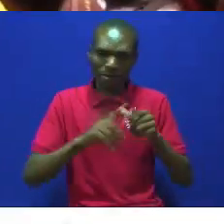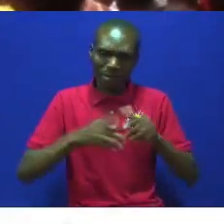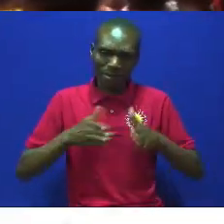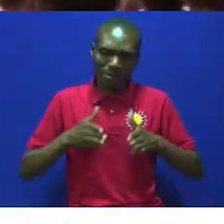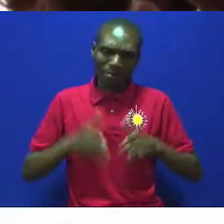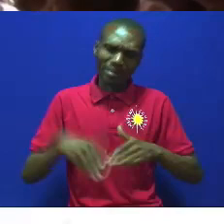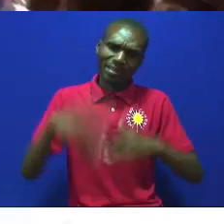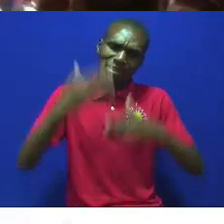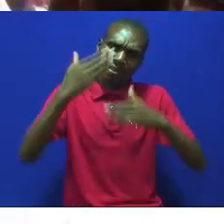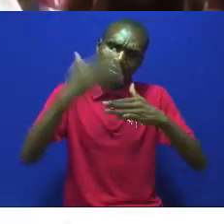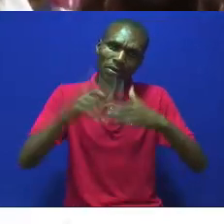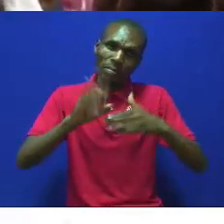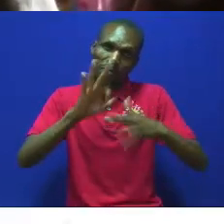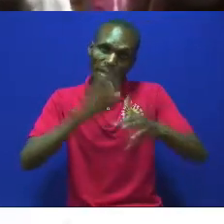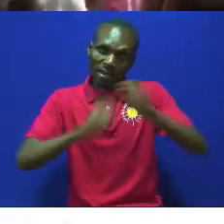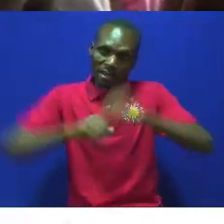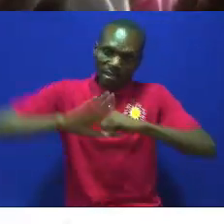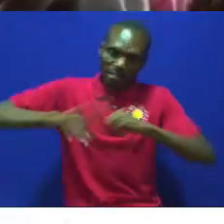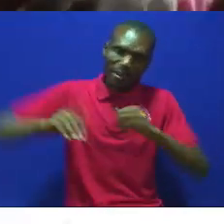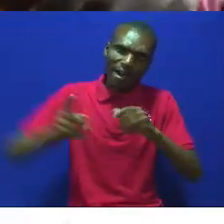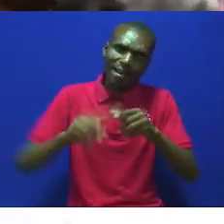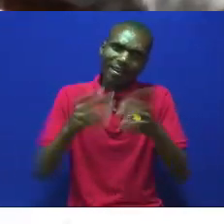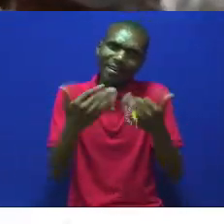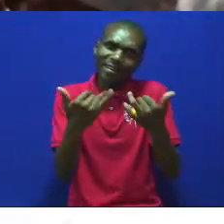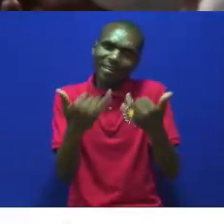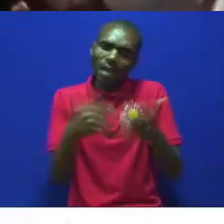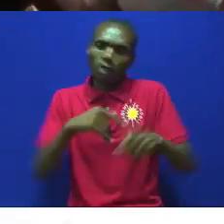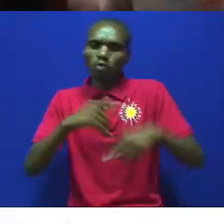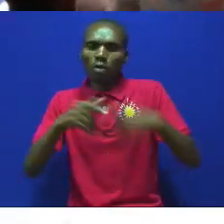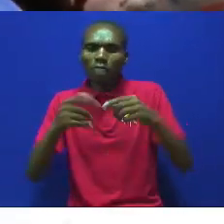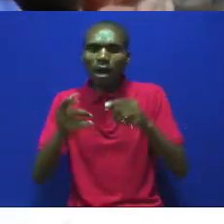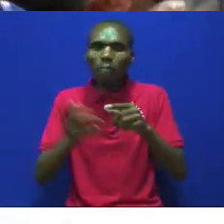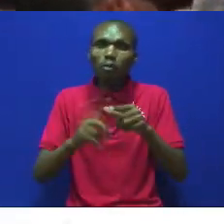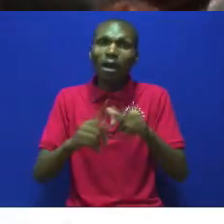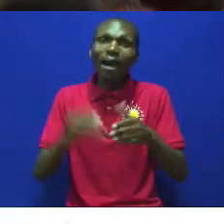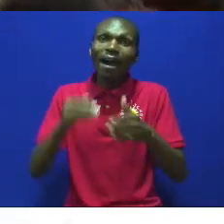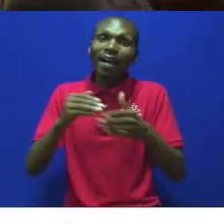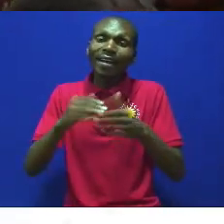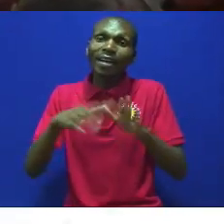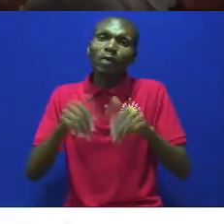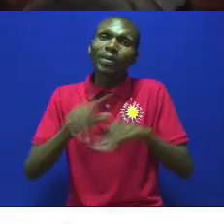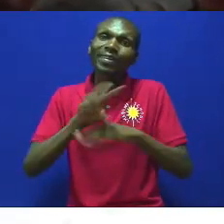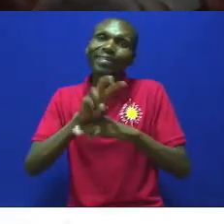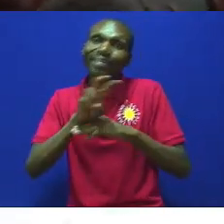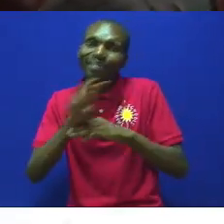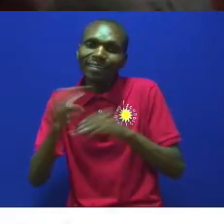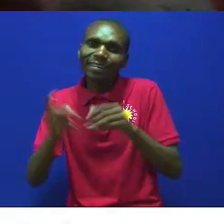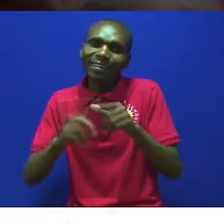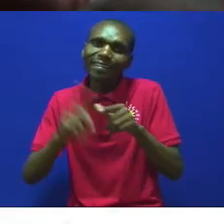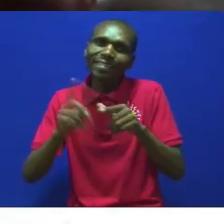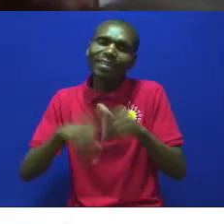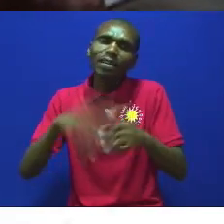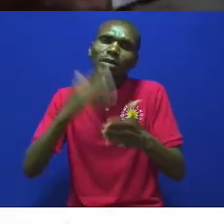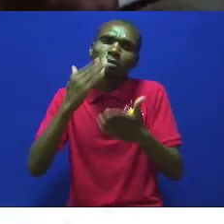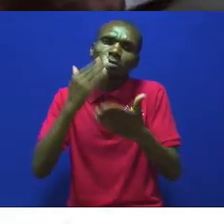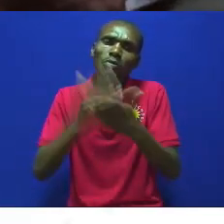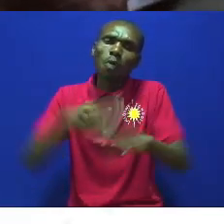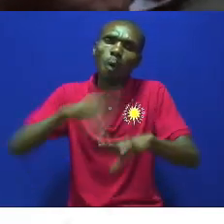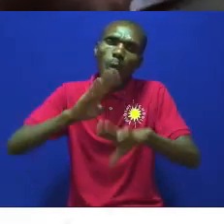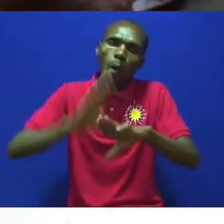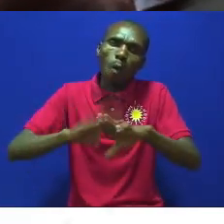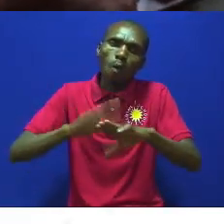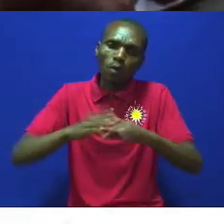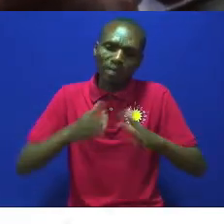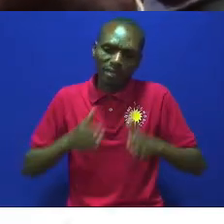imekwama miaka tatu. Na sasa umekuja na tunaona ya kwamba kuna dalili hizi